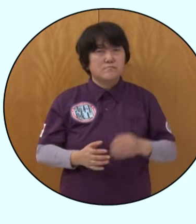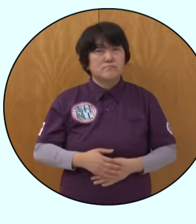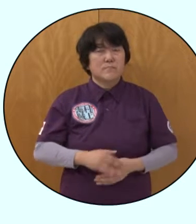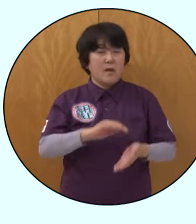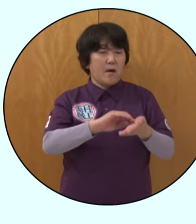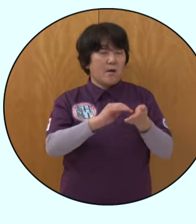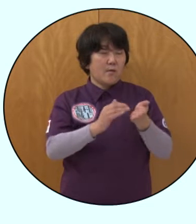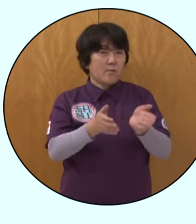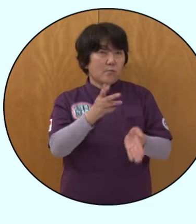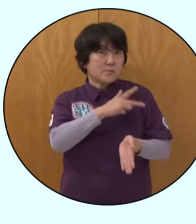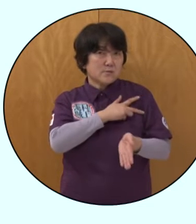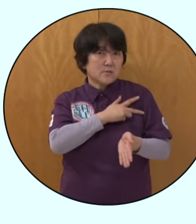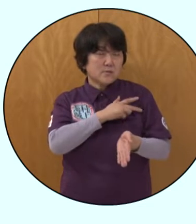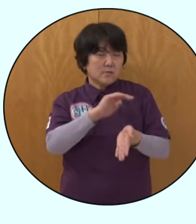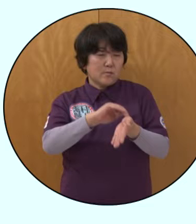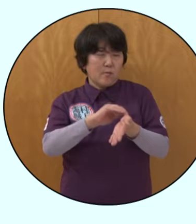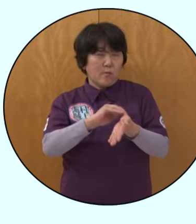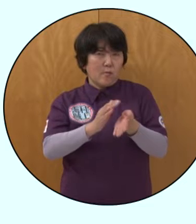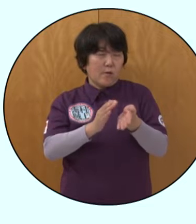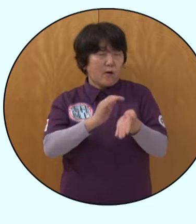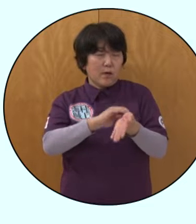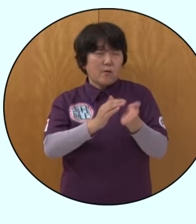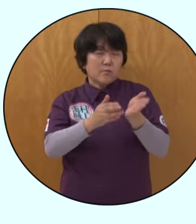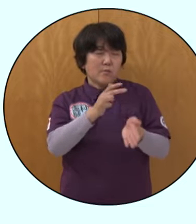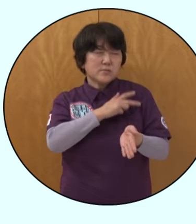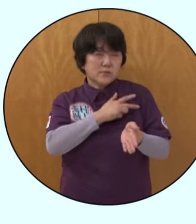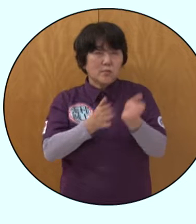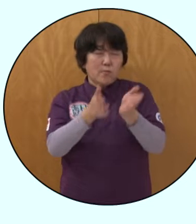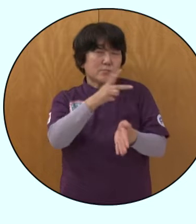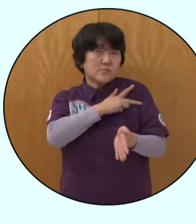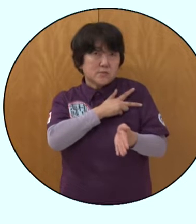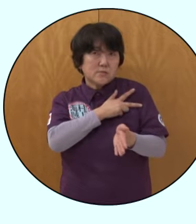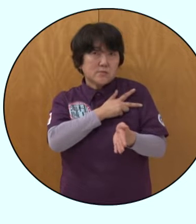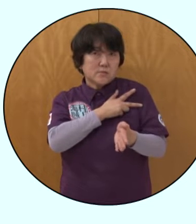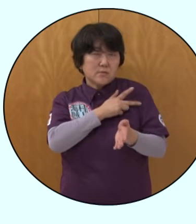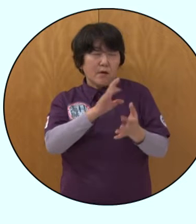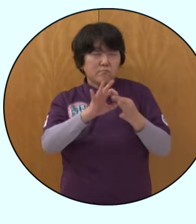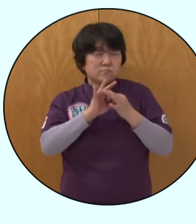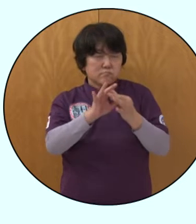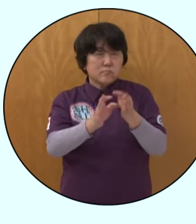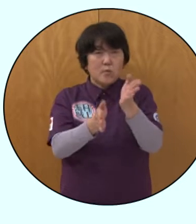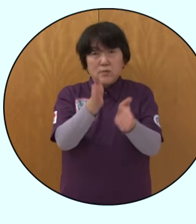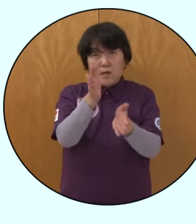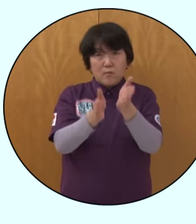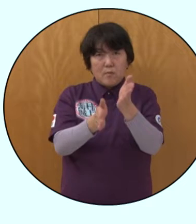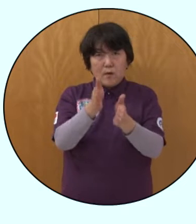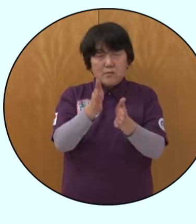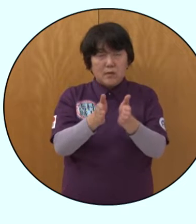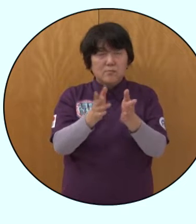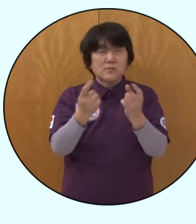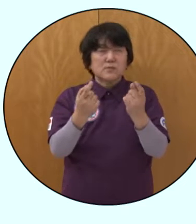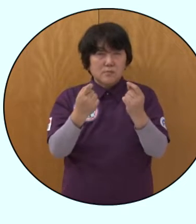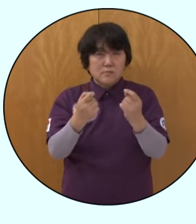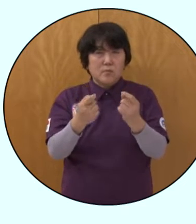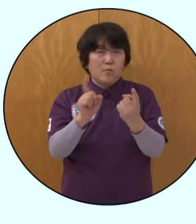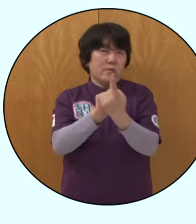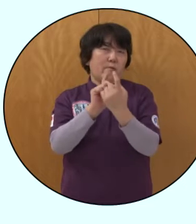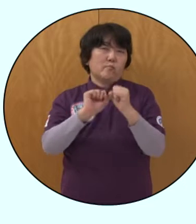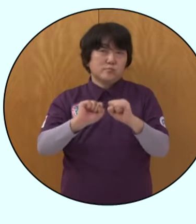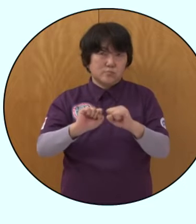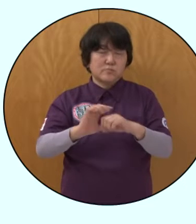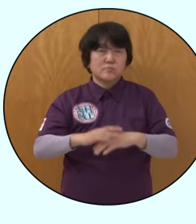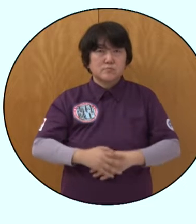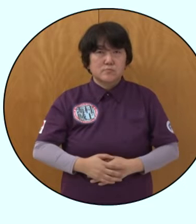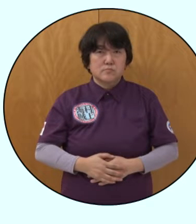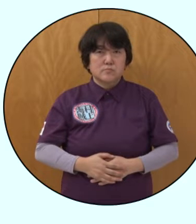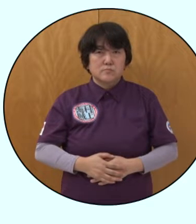師と保育士が連携を取りながらお子様の状態を観察し、適切な対処ができるようにしています。